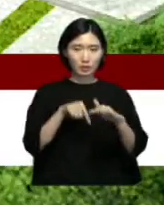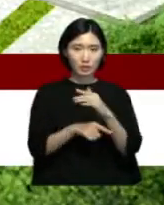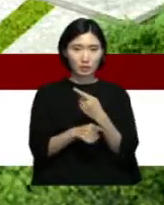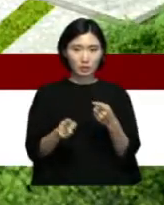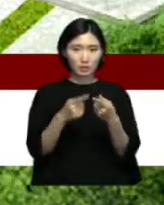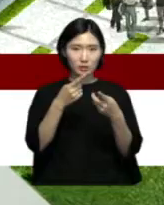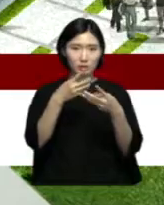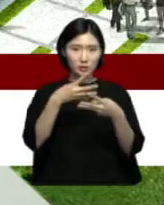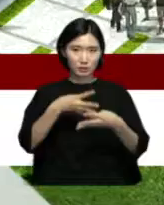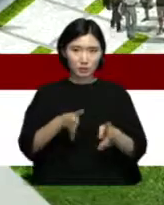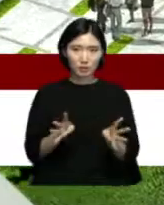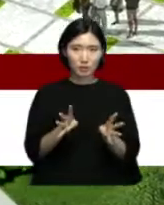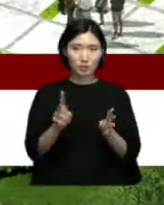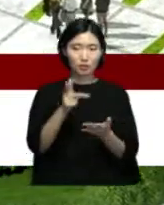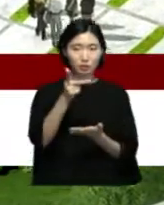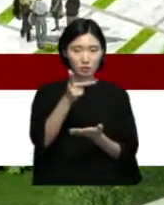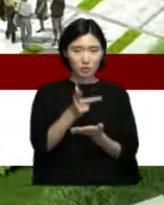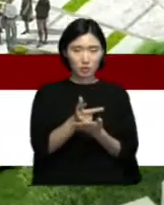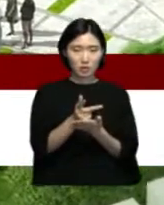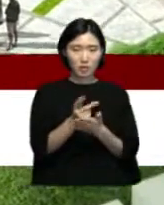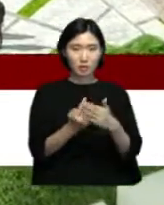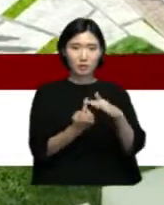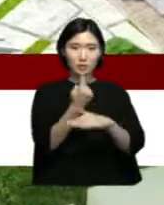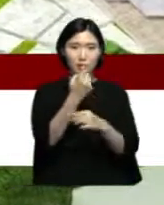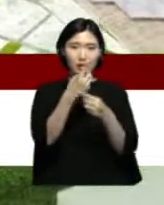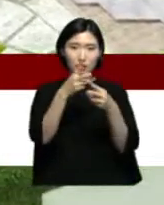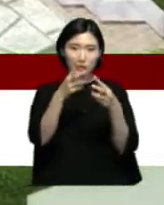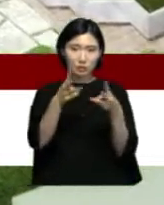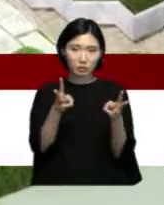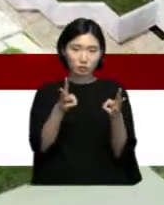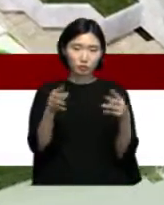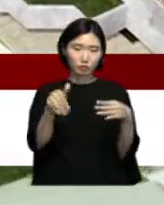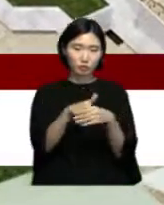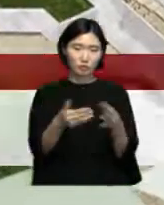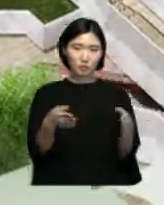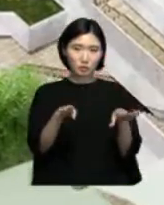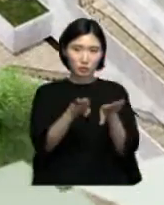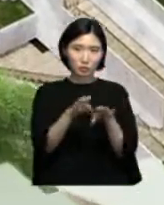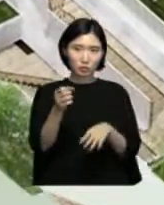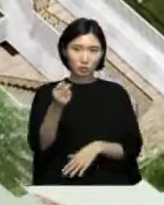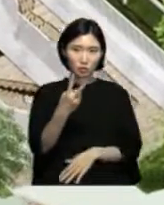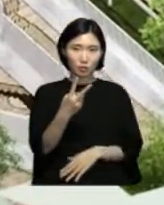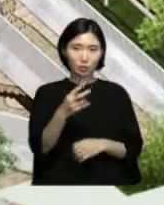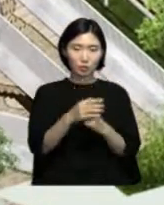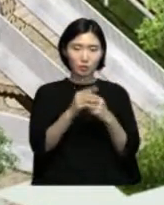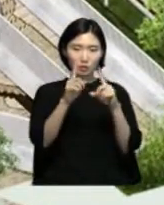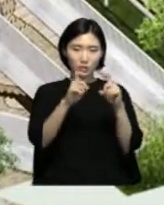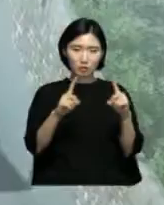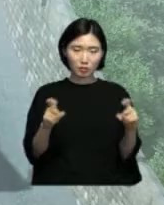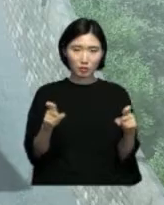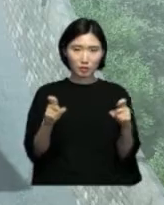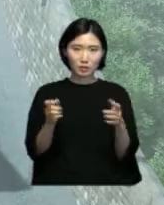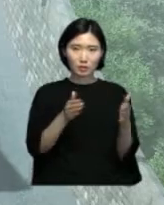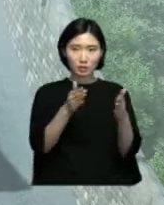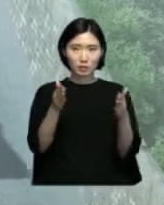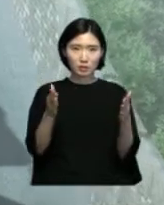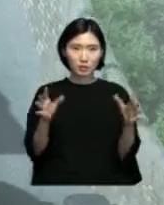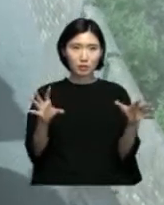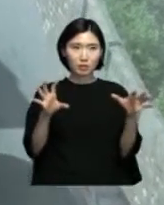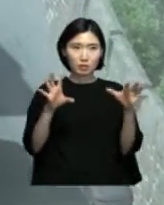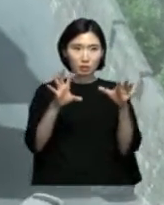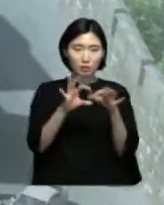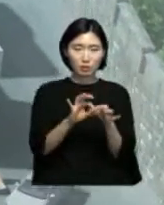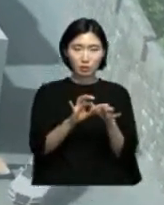1층에서 지하 4층은 주차장으로, 지상 3개층은 문화시설, 그리고 다산 성곽길과 이어진 옥상은 녹지